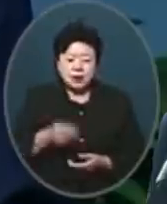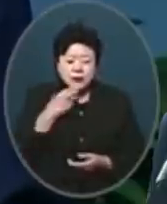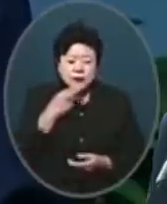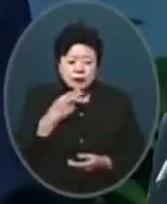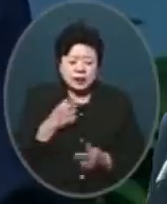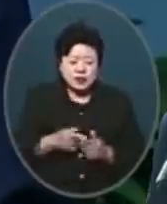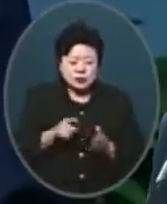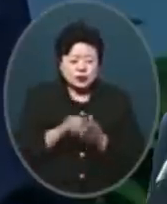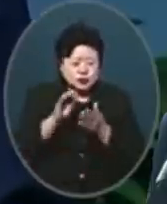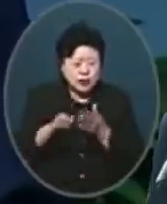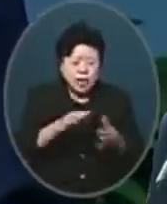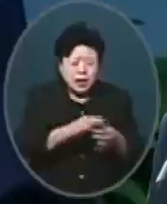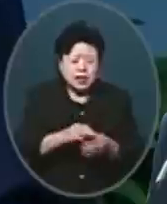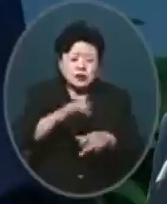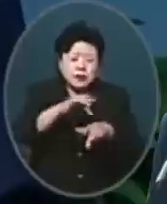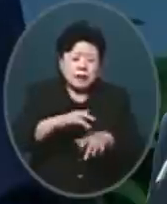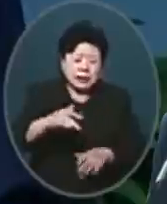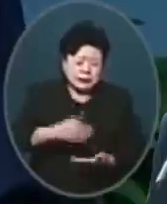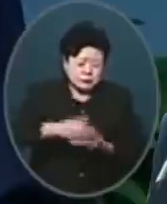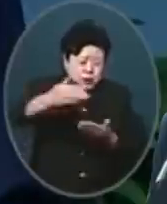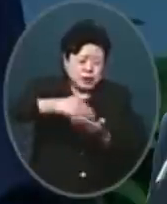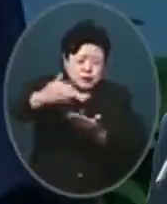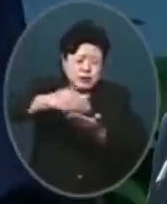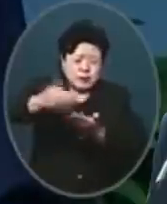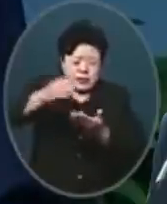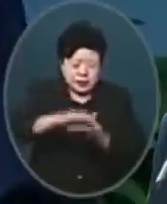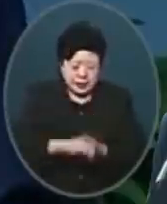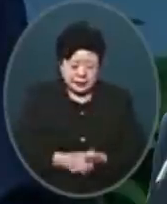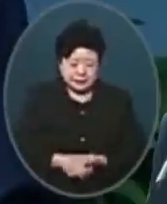계속해서 귀신을 쫓아내야 되는 것입니다.